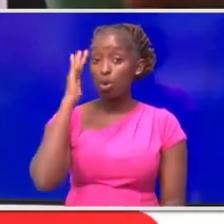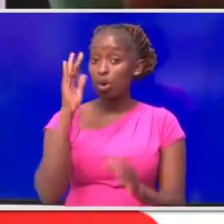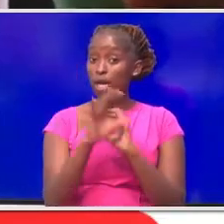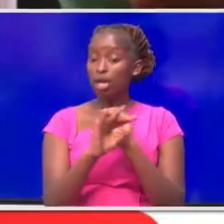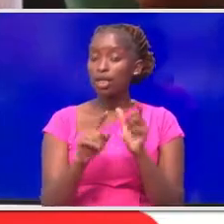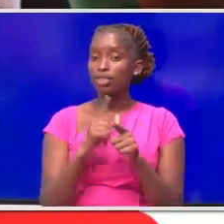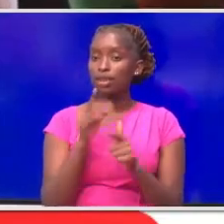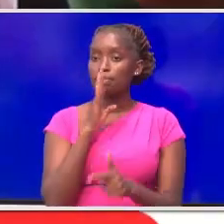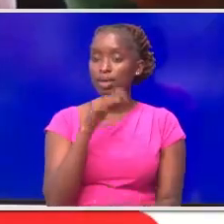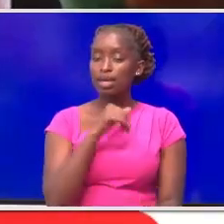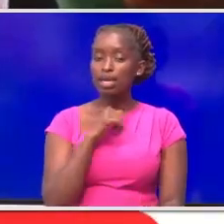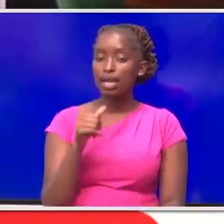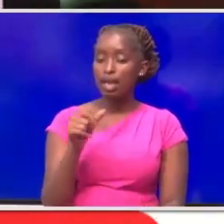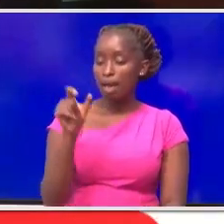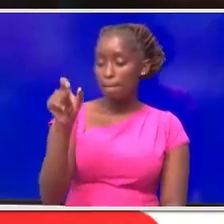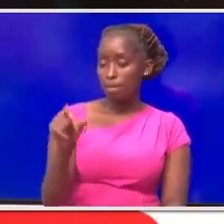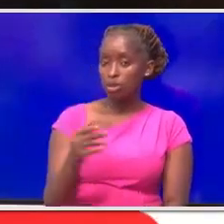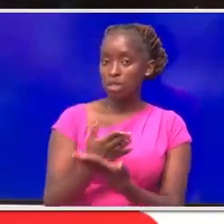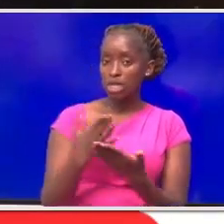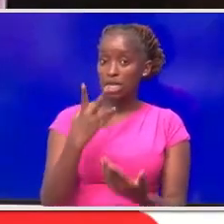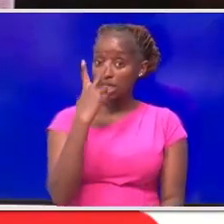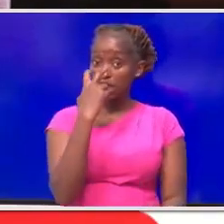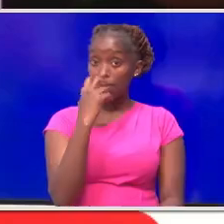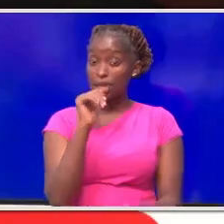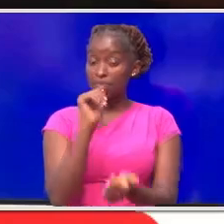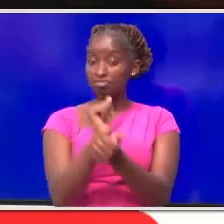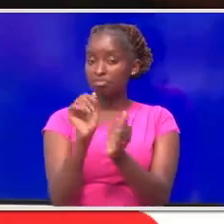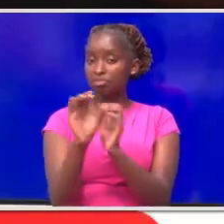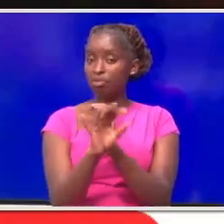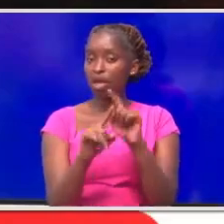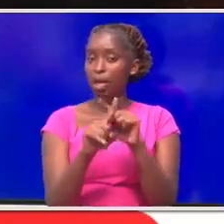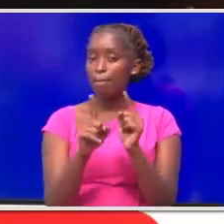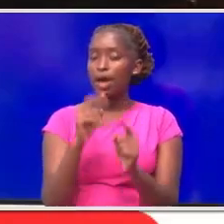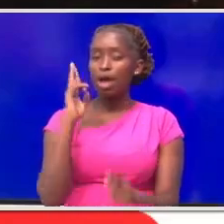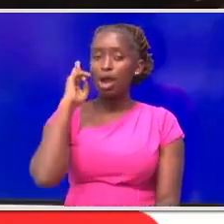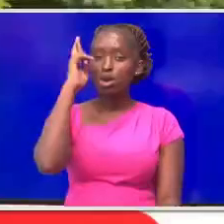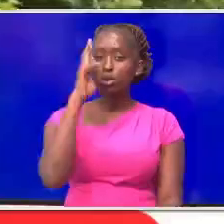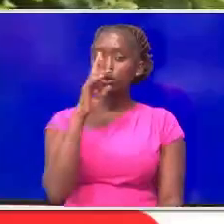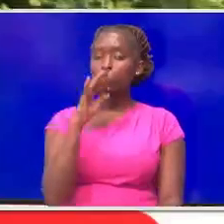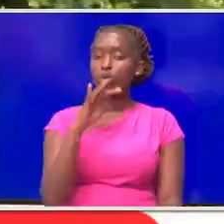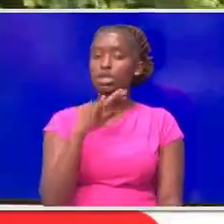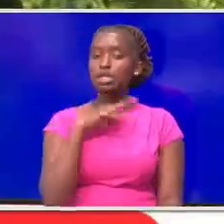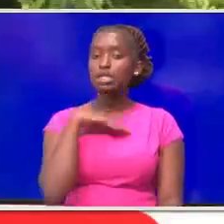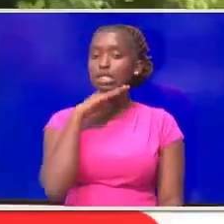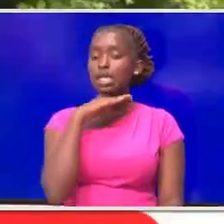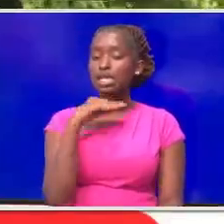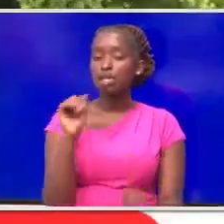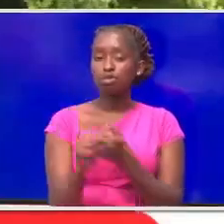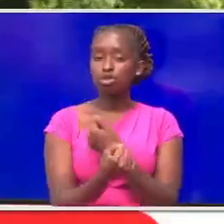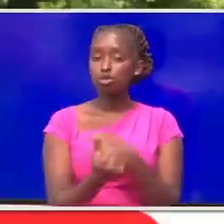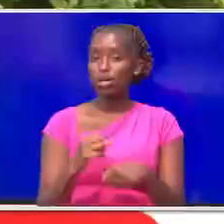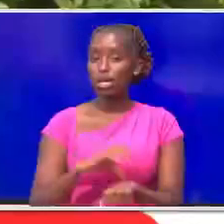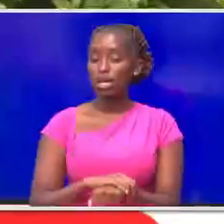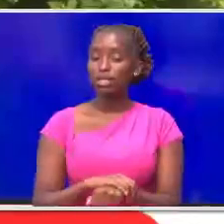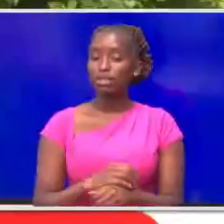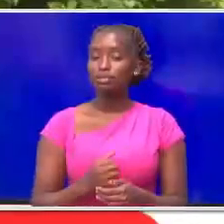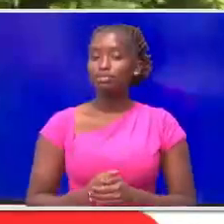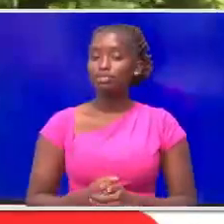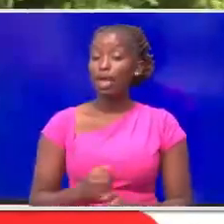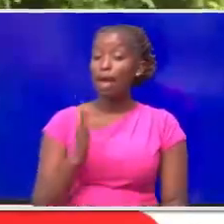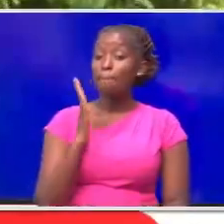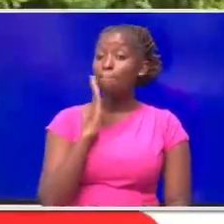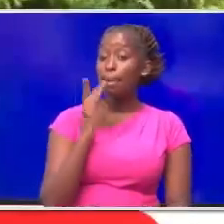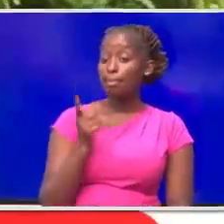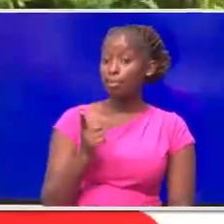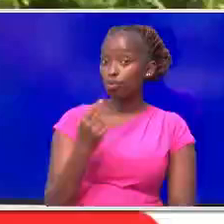Hakuna mshukiwa aliyekamatwa, walakini cha mauaji hakikupatikana. Mamake ambaye alikuwa na